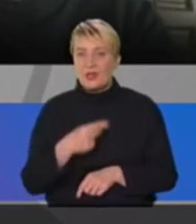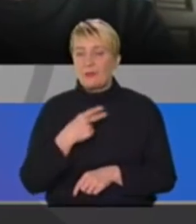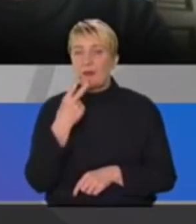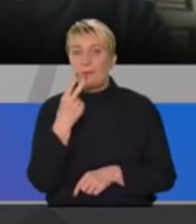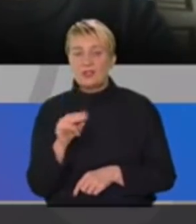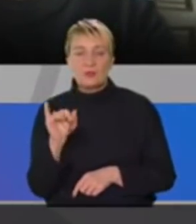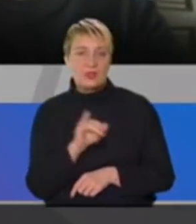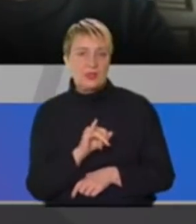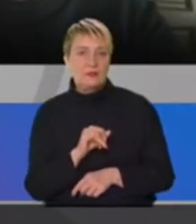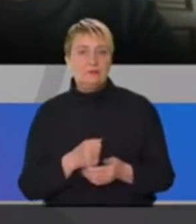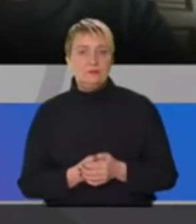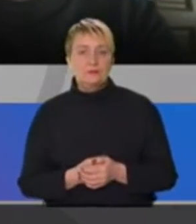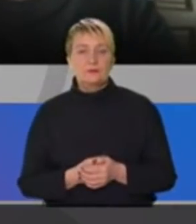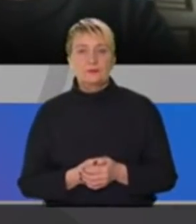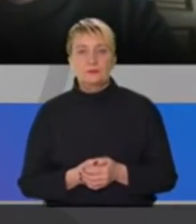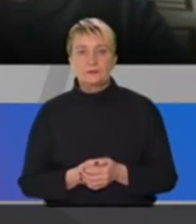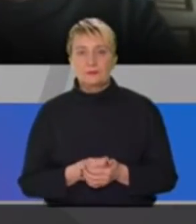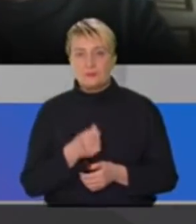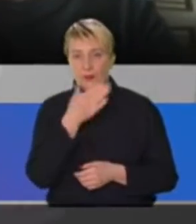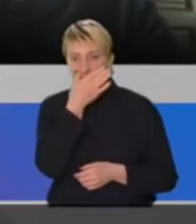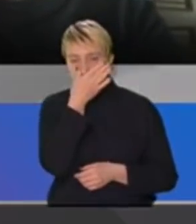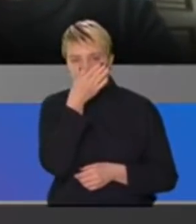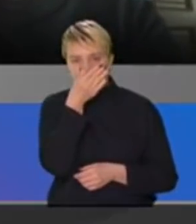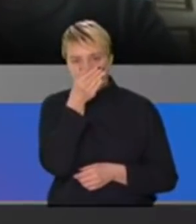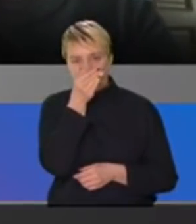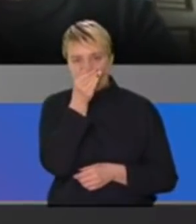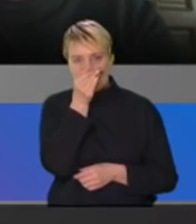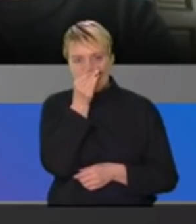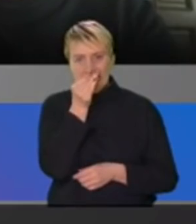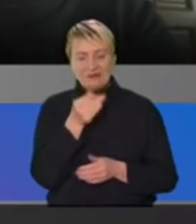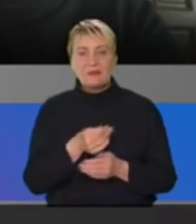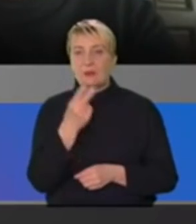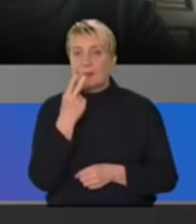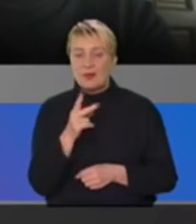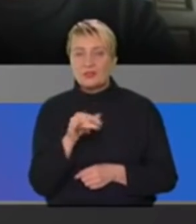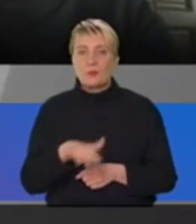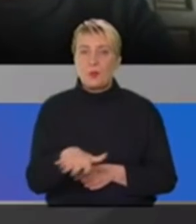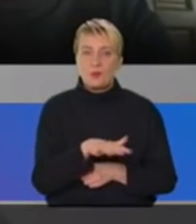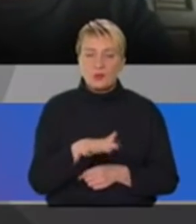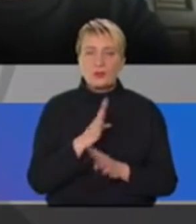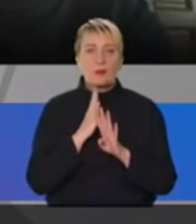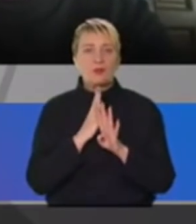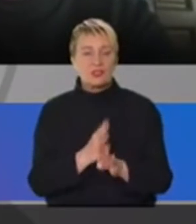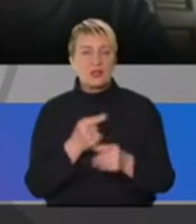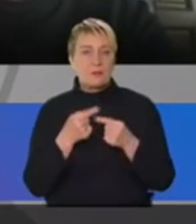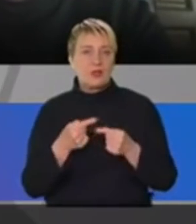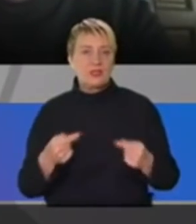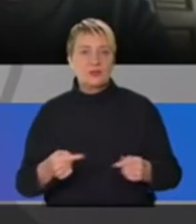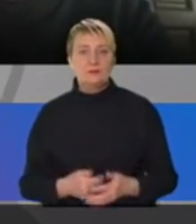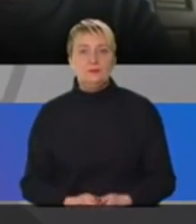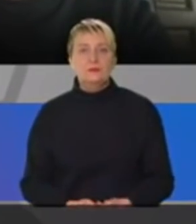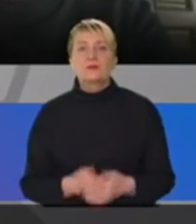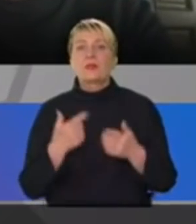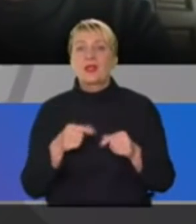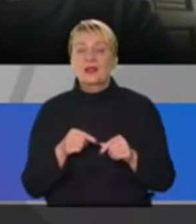і по площах, які і по чергах, і по всьому іншому, то якраз у нас десь